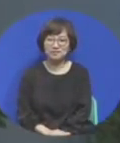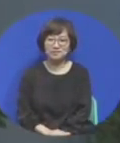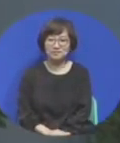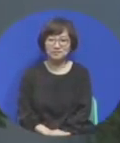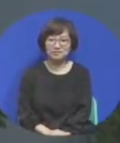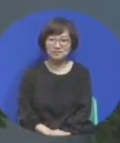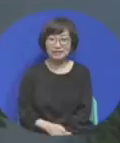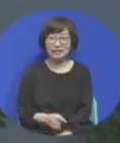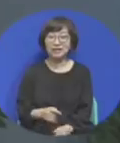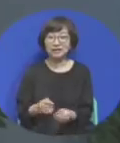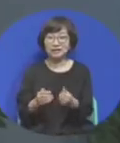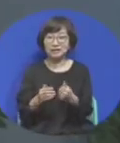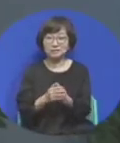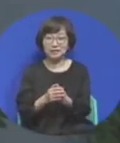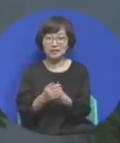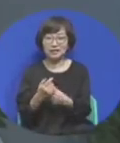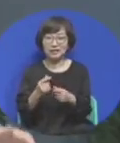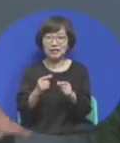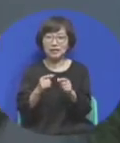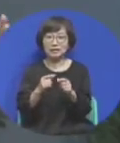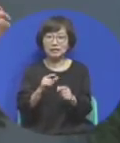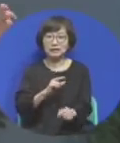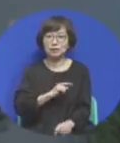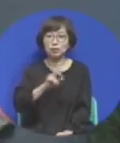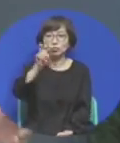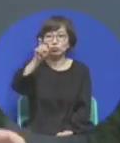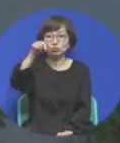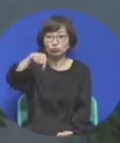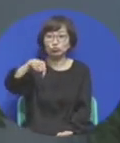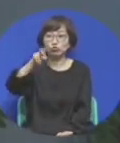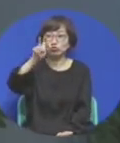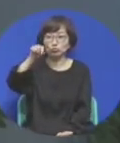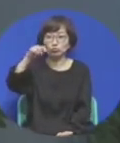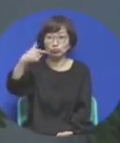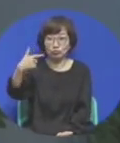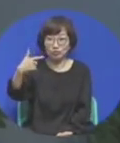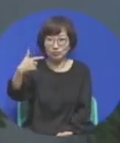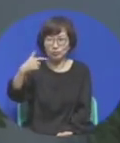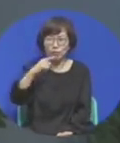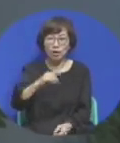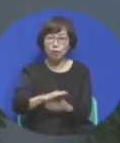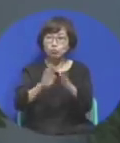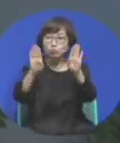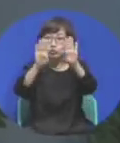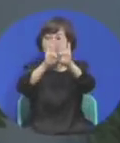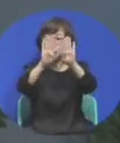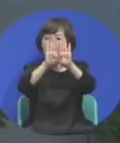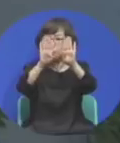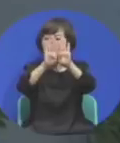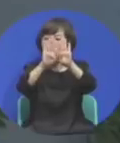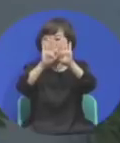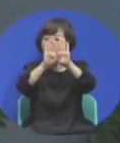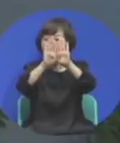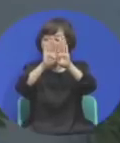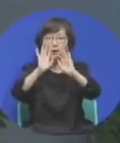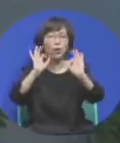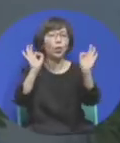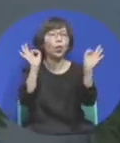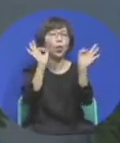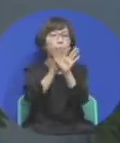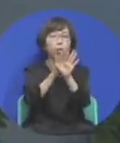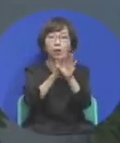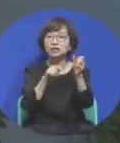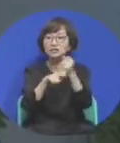그래, 무문, 이렇게 문을 다 없앤다. And so that's why this title, Korean title is 무문, which means there is no door,